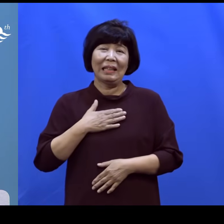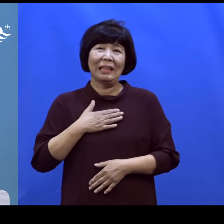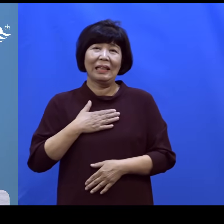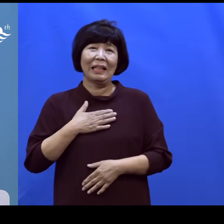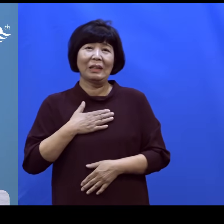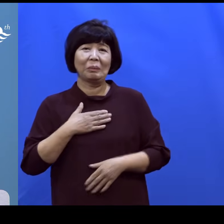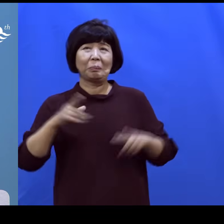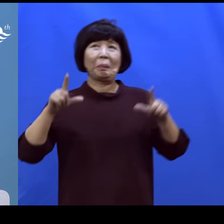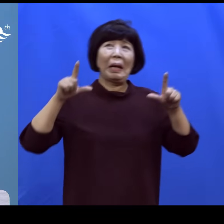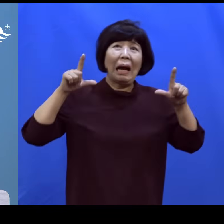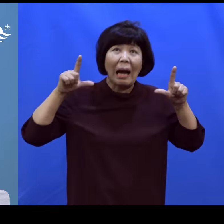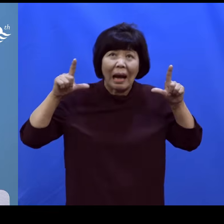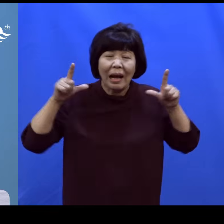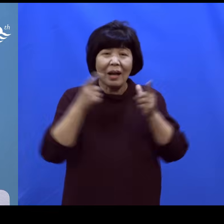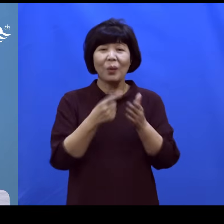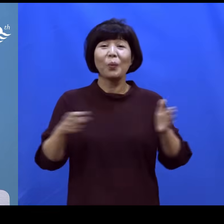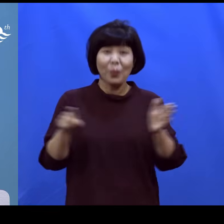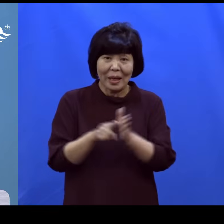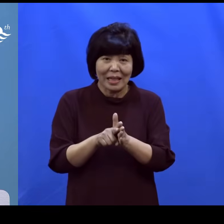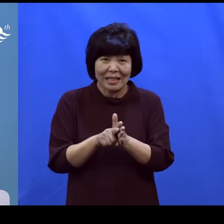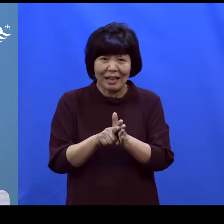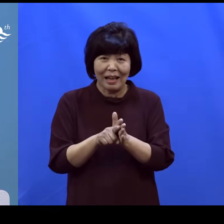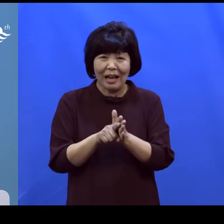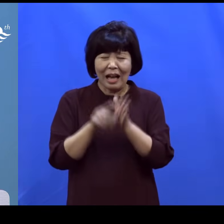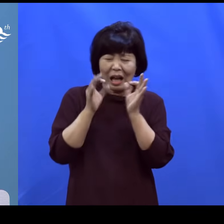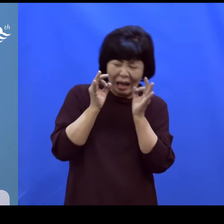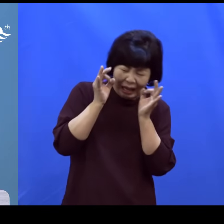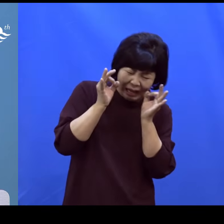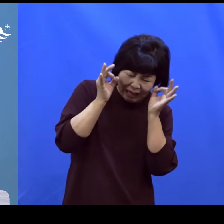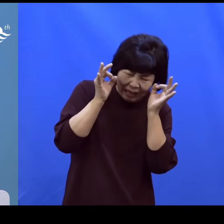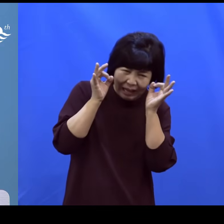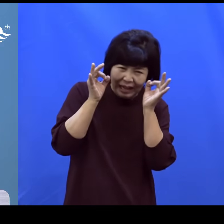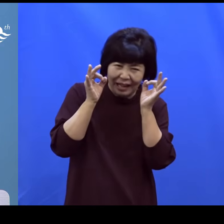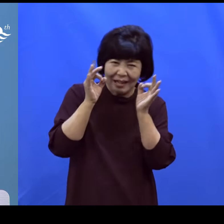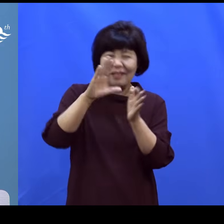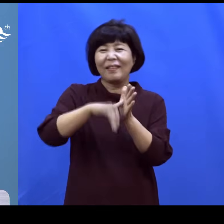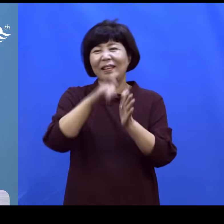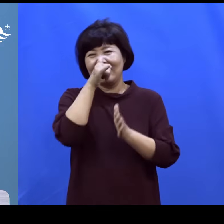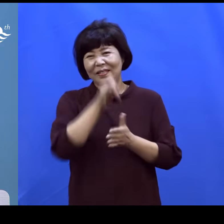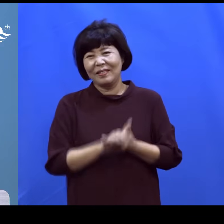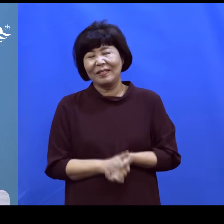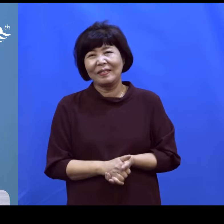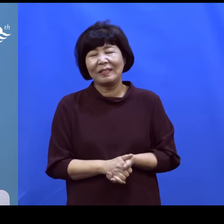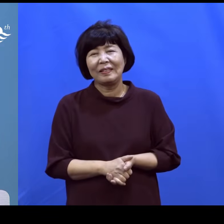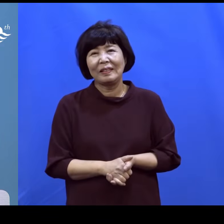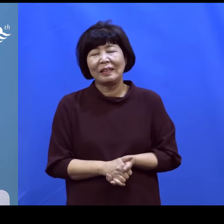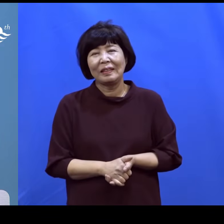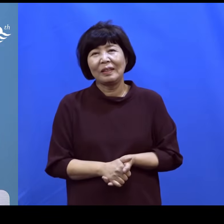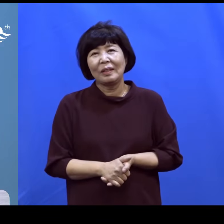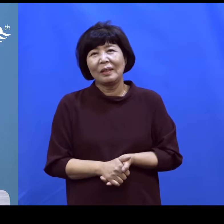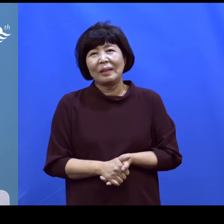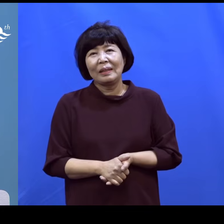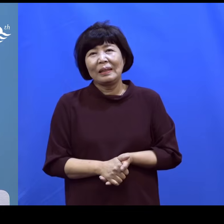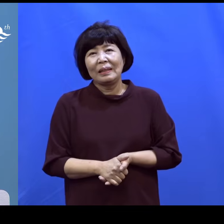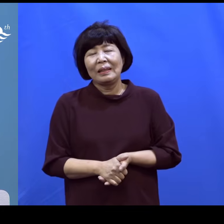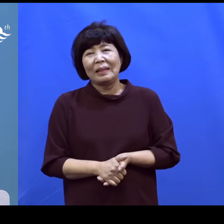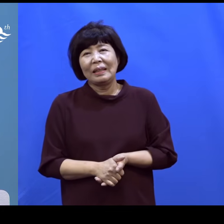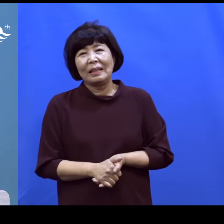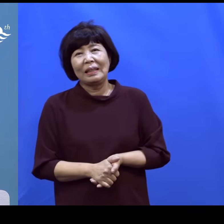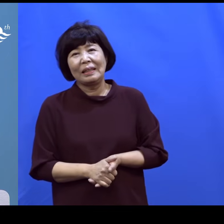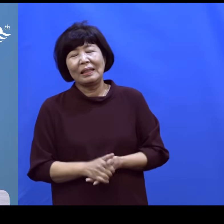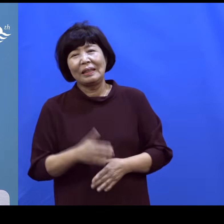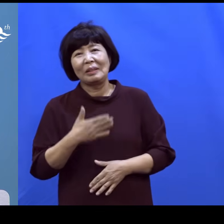존재감을 드러내는 일에 우리는 일평생 모든 걸 쏟아부어요. 그 존재감이